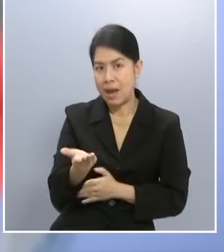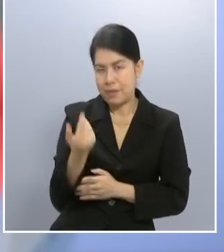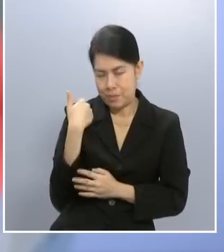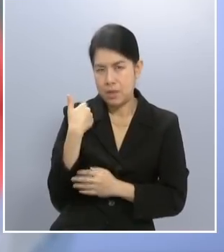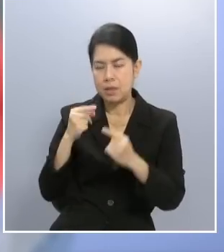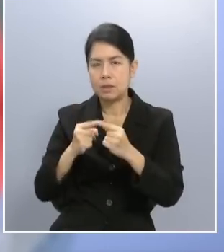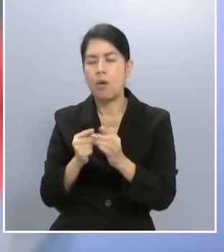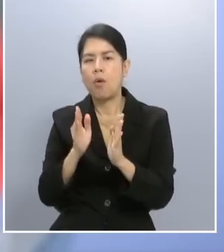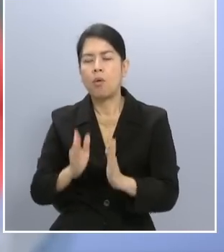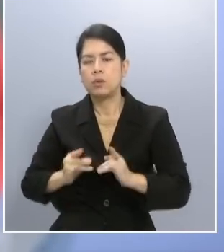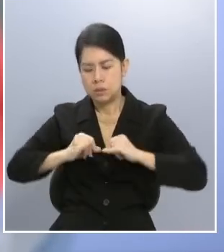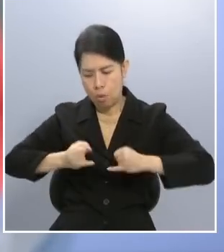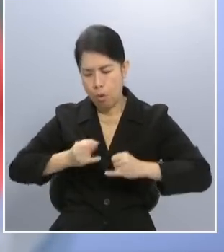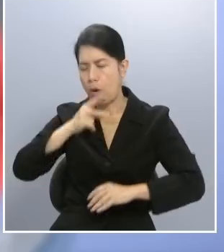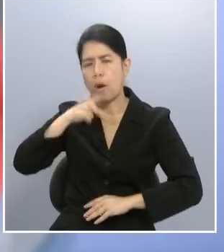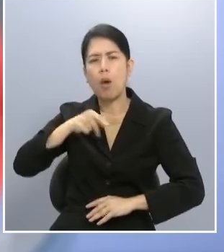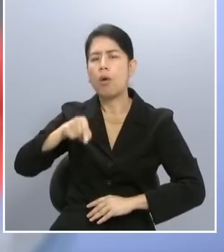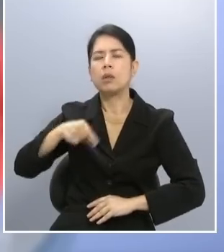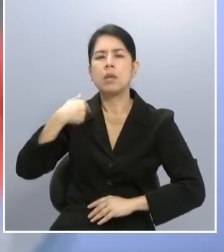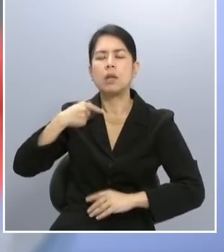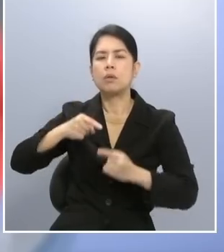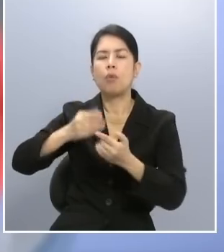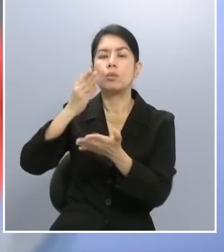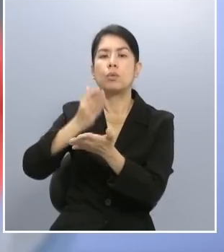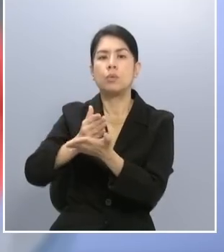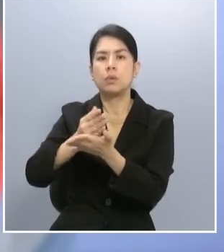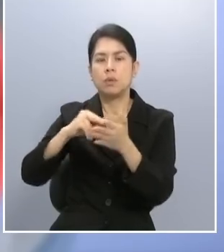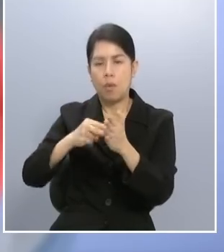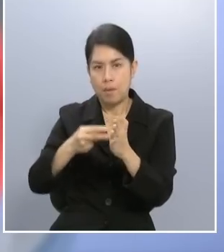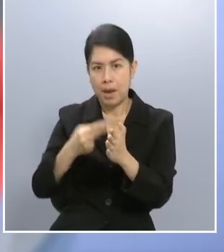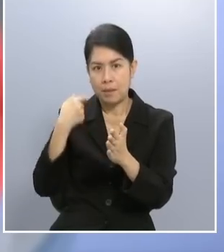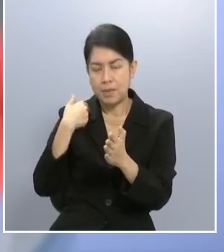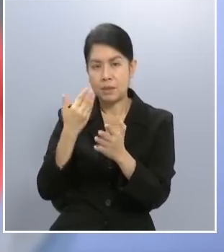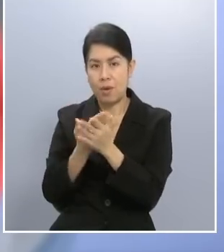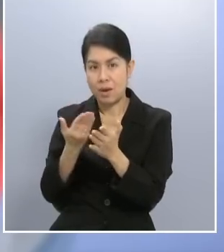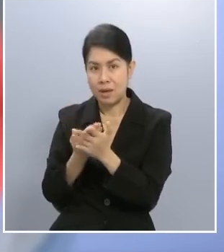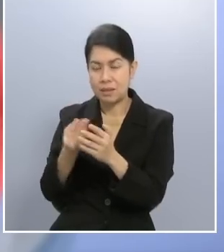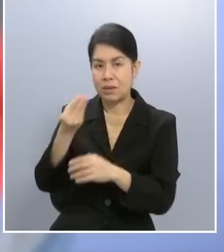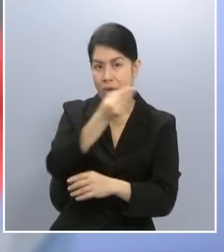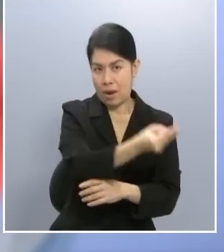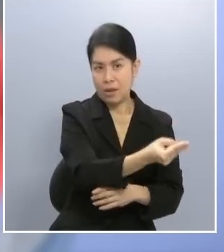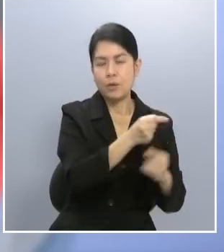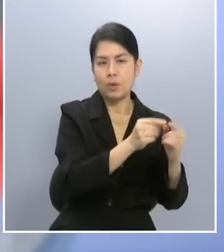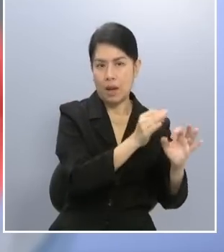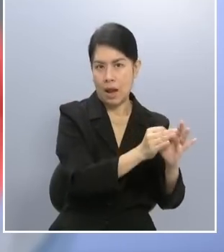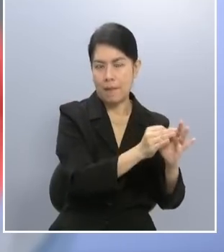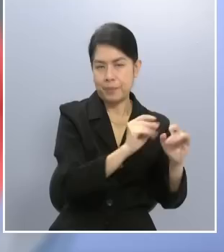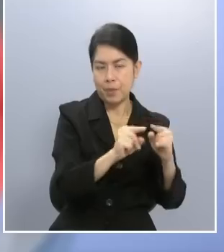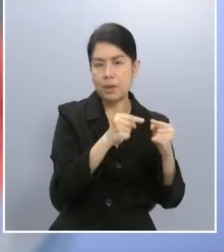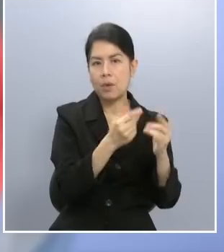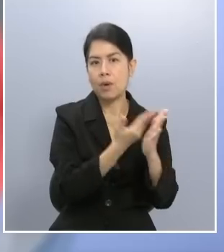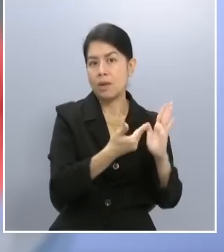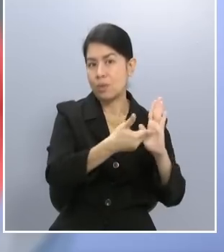เก่าเพราะว่าเงินเนี่ยมันก็จะถูกส่งกลับไปหาทางฝั่งของธนาคารเขาส่วนต่างเหลือมาขายได้เท่าไหร่เหลือเท่าไหร่